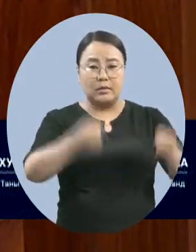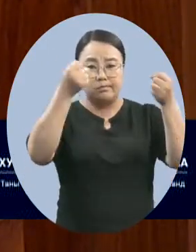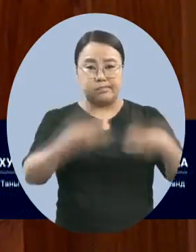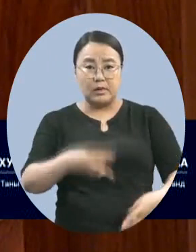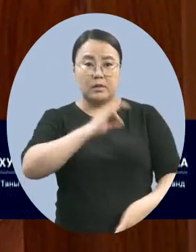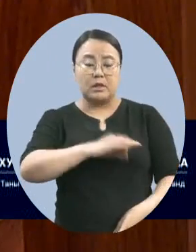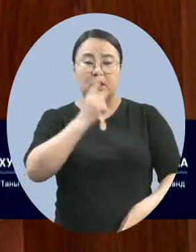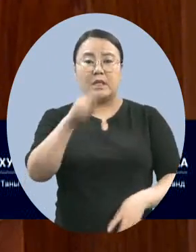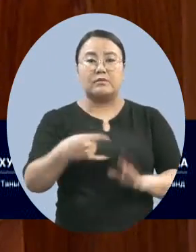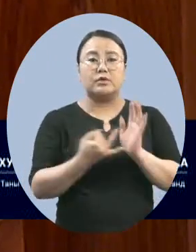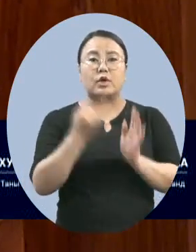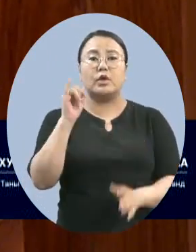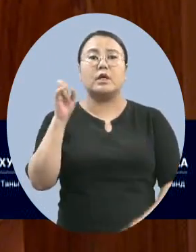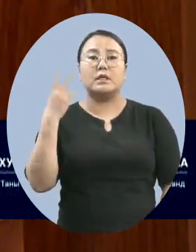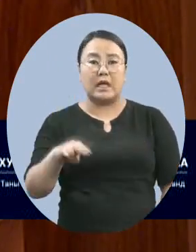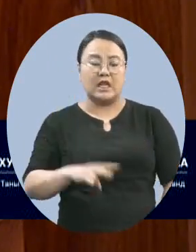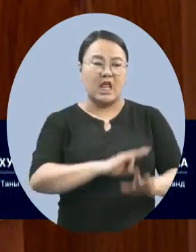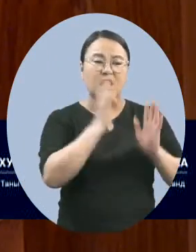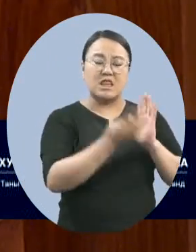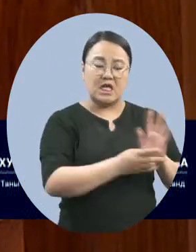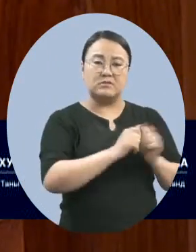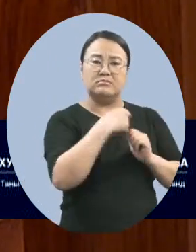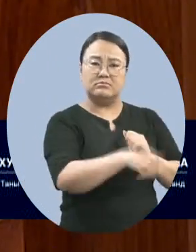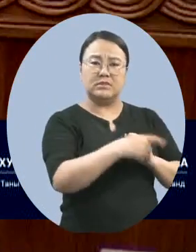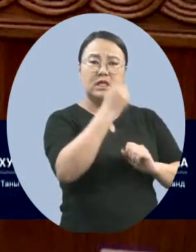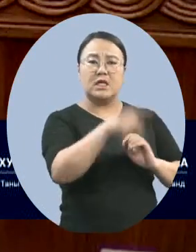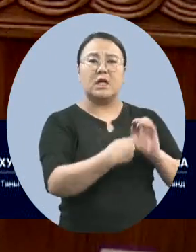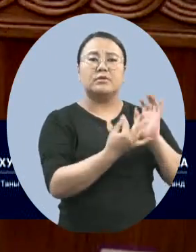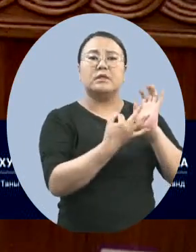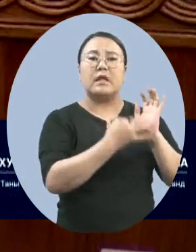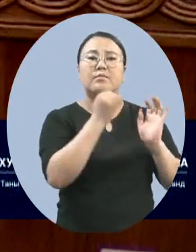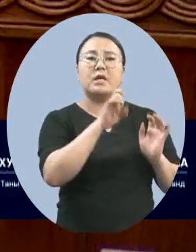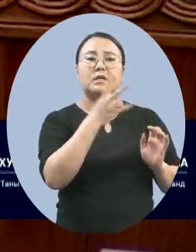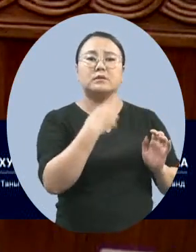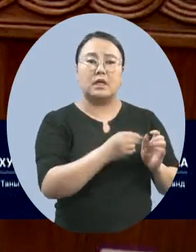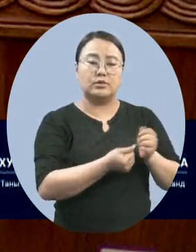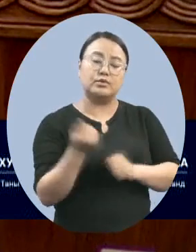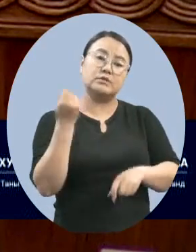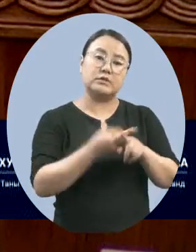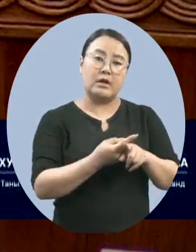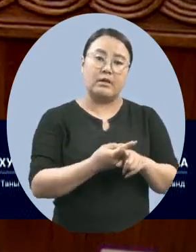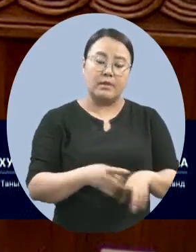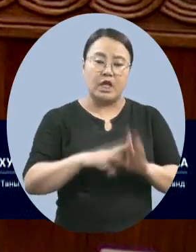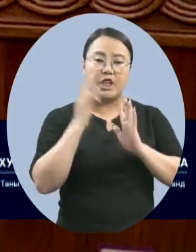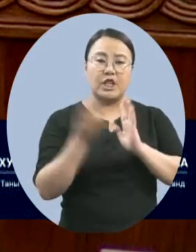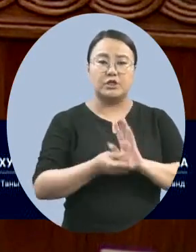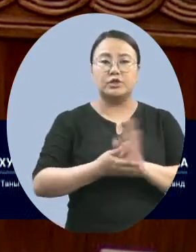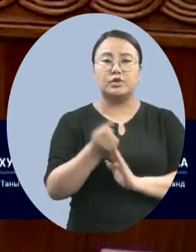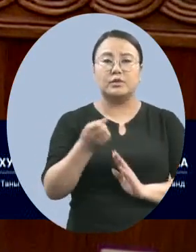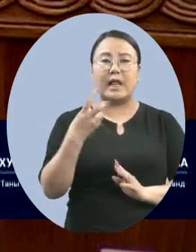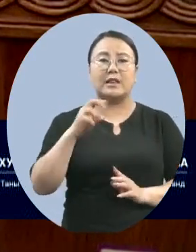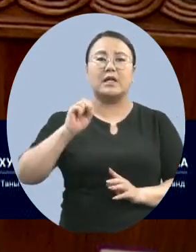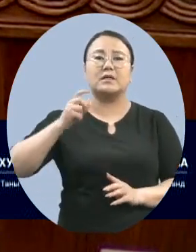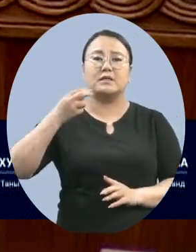орлого 1.7 их наяд, нэгдсэн төсвийн нийт зардал 1.8 их наяд төгрөгөөр нэмэгдэх бөгөөд нэгдсэн төсвийн